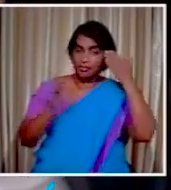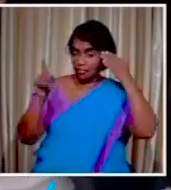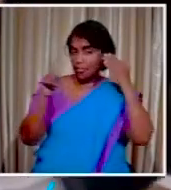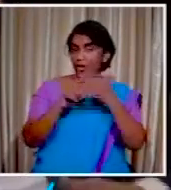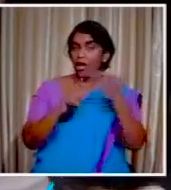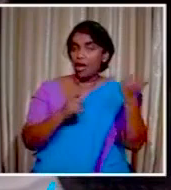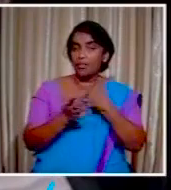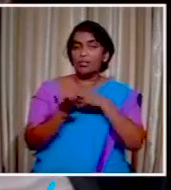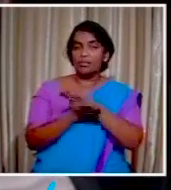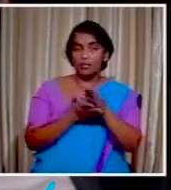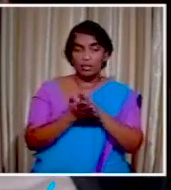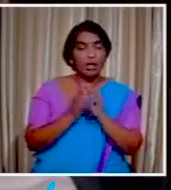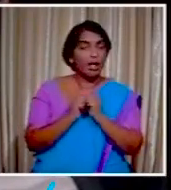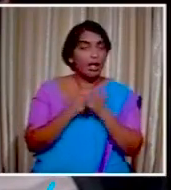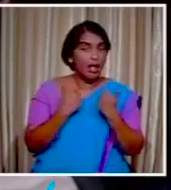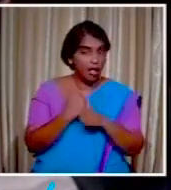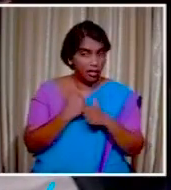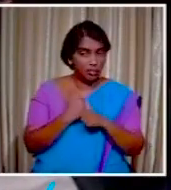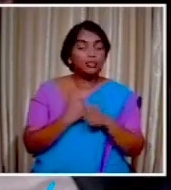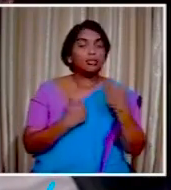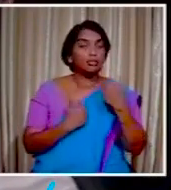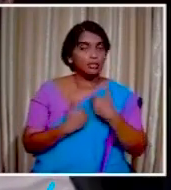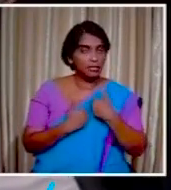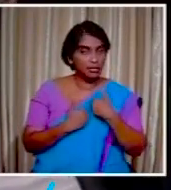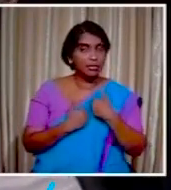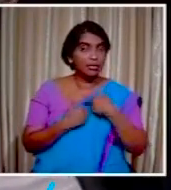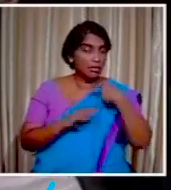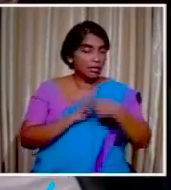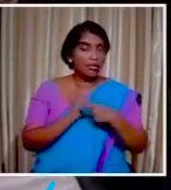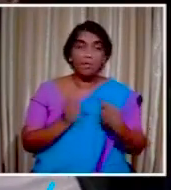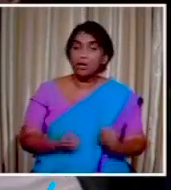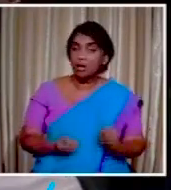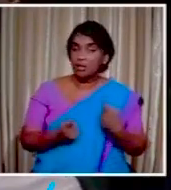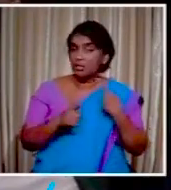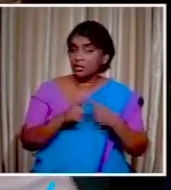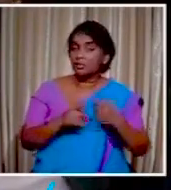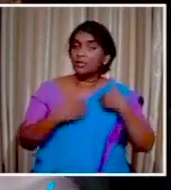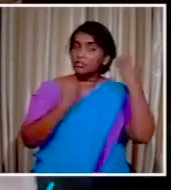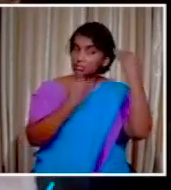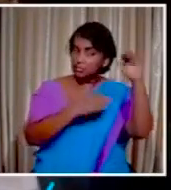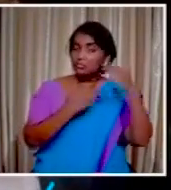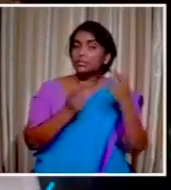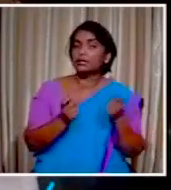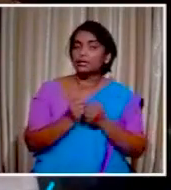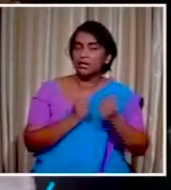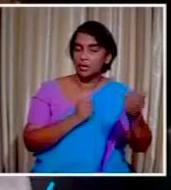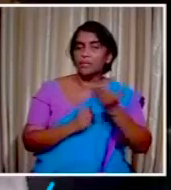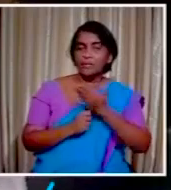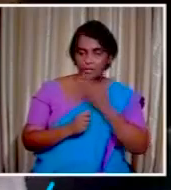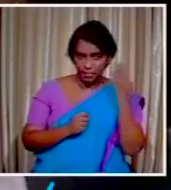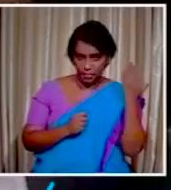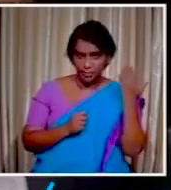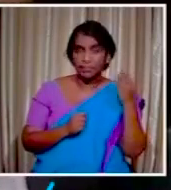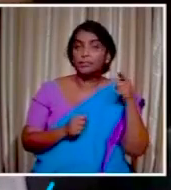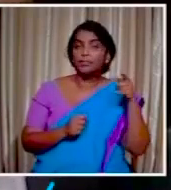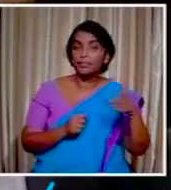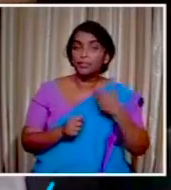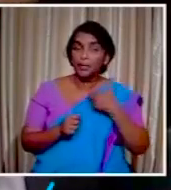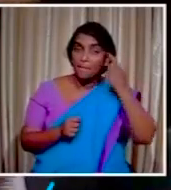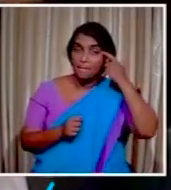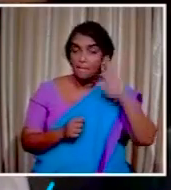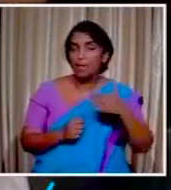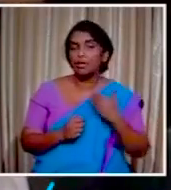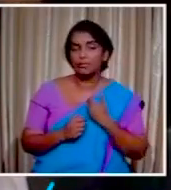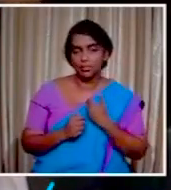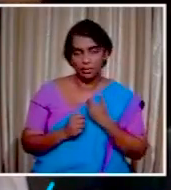අලුත් පිරිපහදුවක් හැදුවොත් අන්න අපේ මේ රටේ අවස්ථාවයි පමණක් නෙමෙයි අපි අපනයන වෙළඳපොළ දක්වත් අපිට යන්න පුළුවන් කියන එක. ඒක තමයි අපේ බලාපොරොත්තු